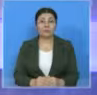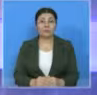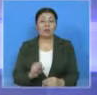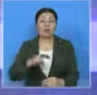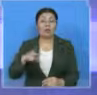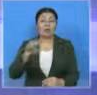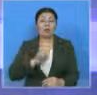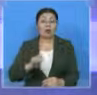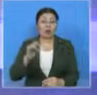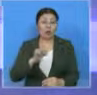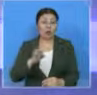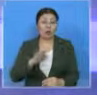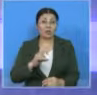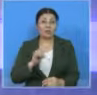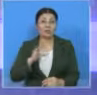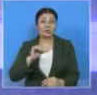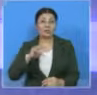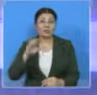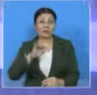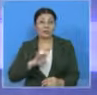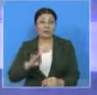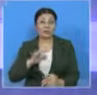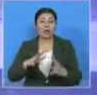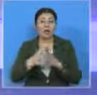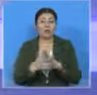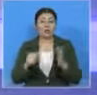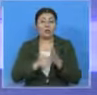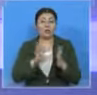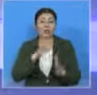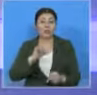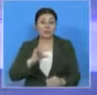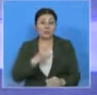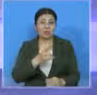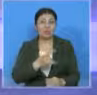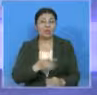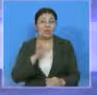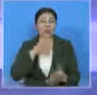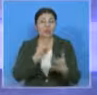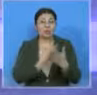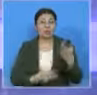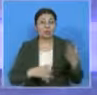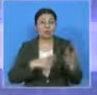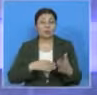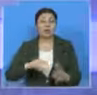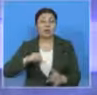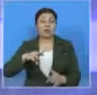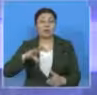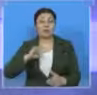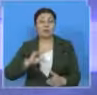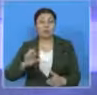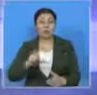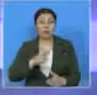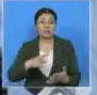Алға ауданы Есет Батыр ауылында 6 жастағы бала суға кетіп көз жұмды. Оның денесі Тамды өзенінен табылды. Бұл жолда бала ата-ананың қарауынсыз